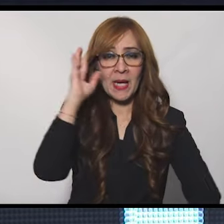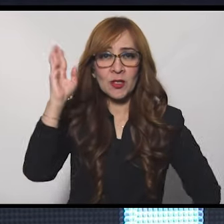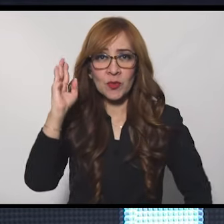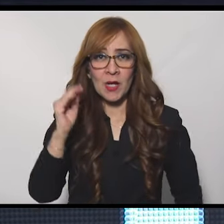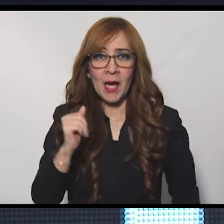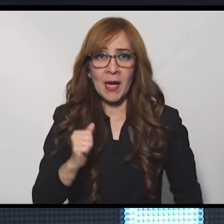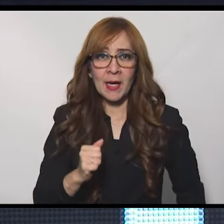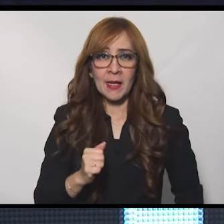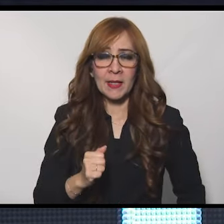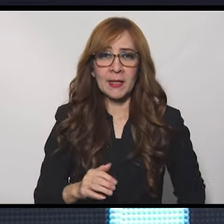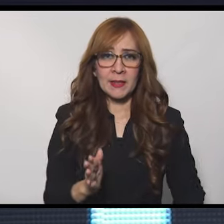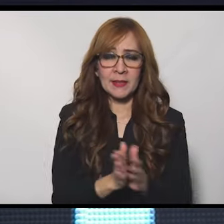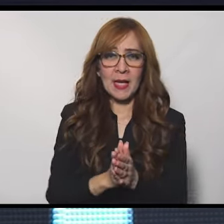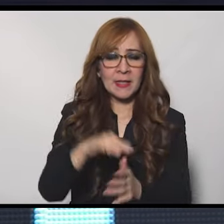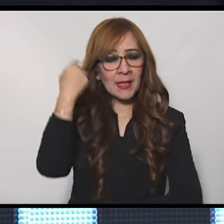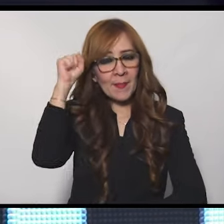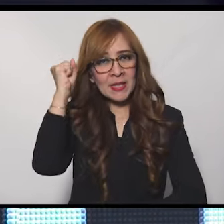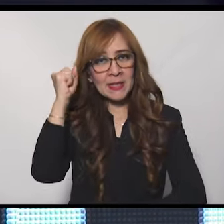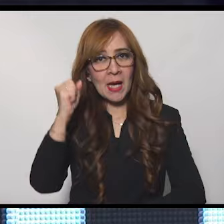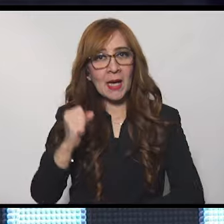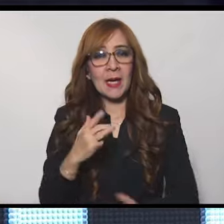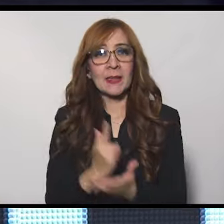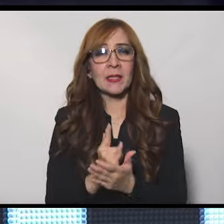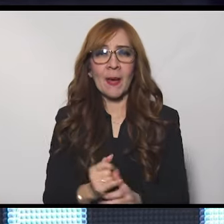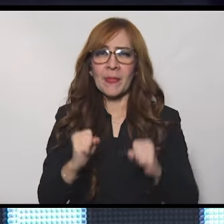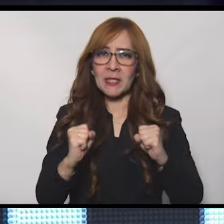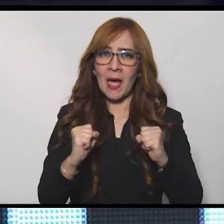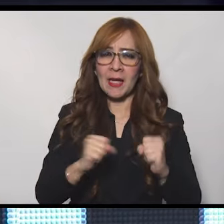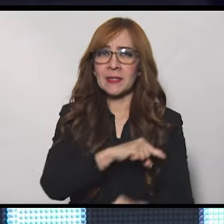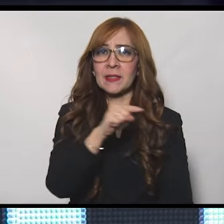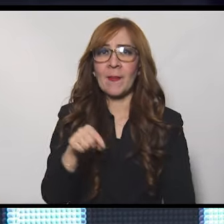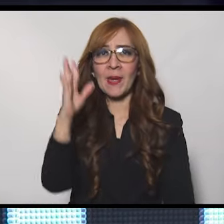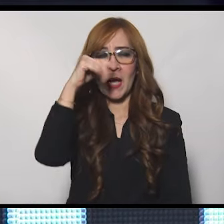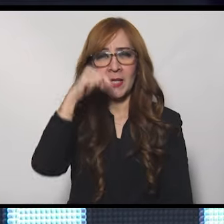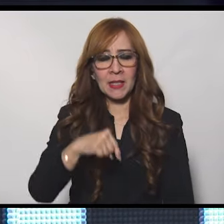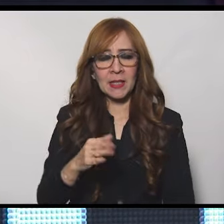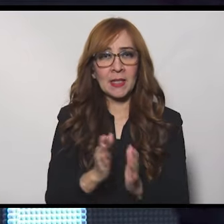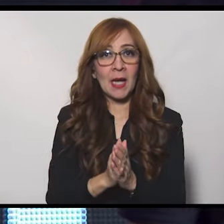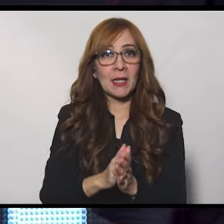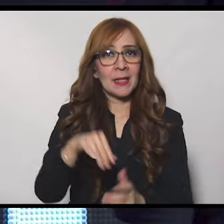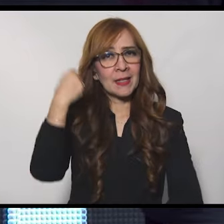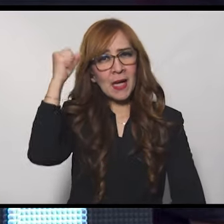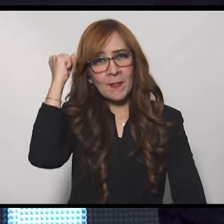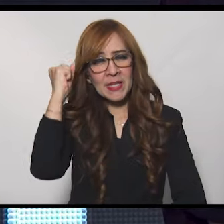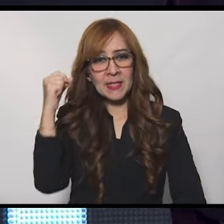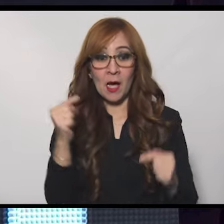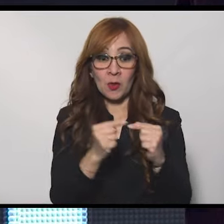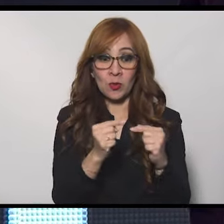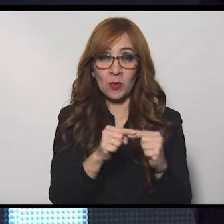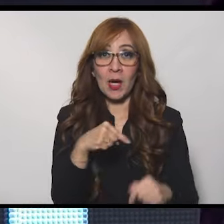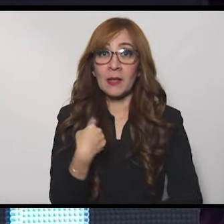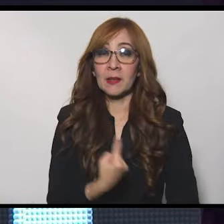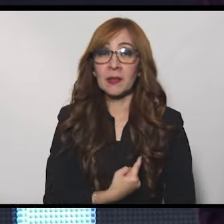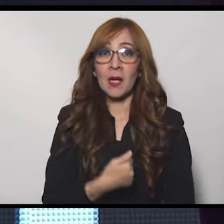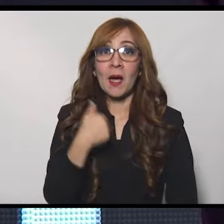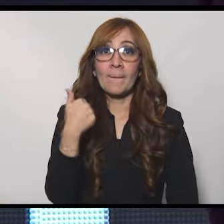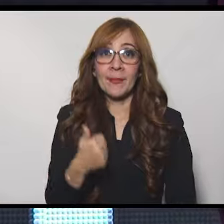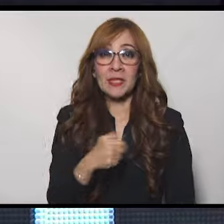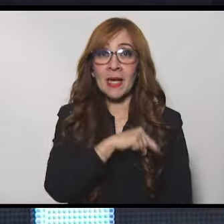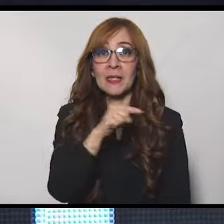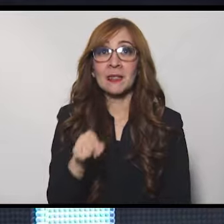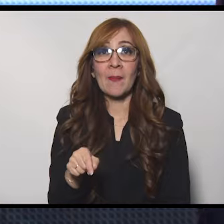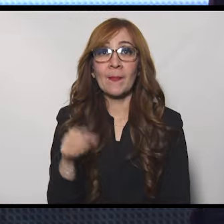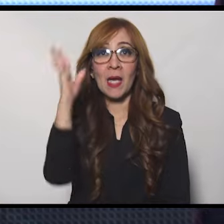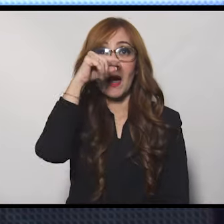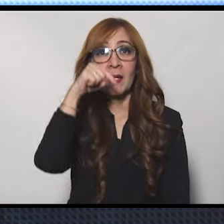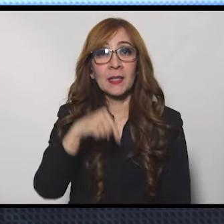mungkin keluarga kita bertahan sampai saat ini. Tanpa Tuhan, tidak mungkin hubungan kita bisa ada sampai saat